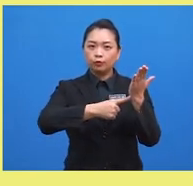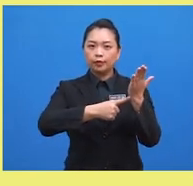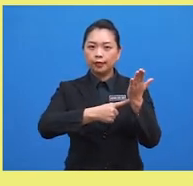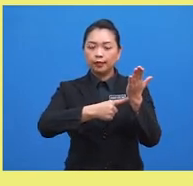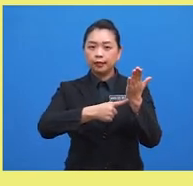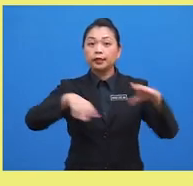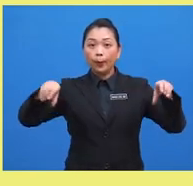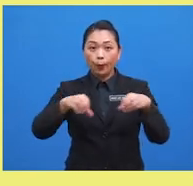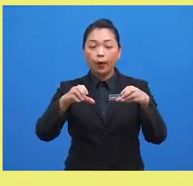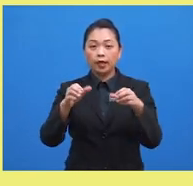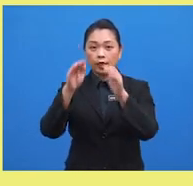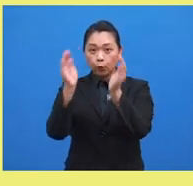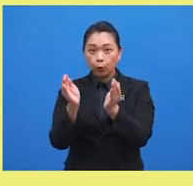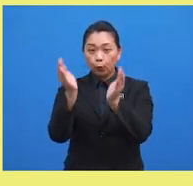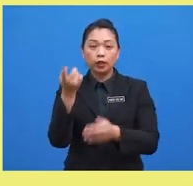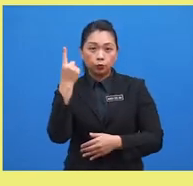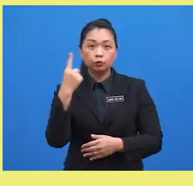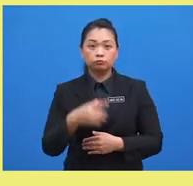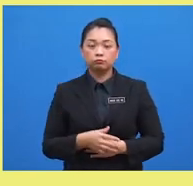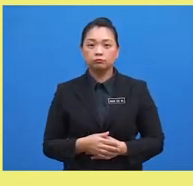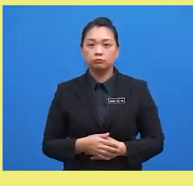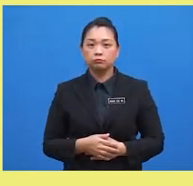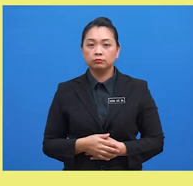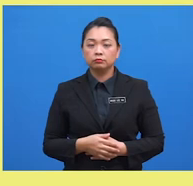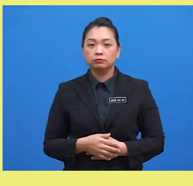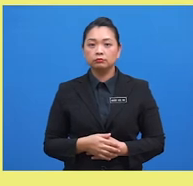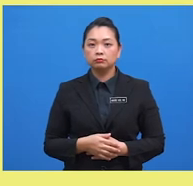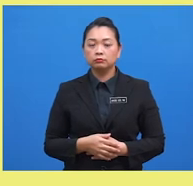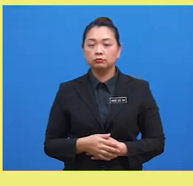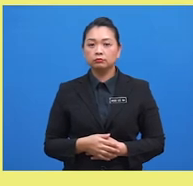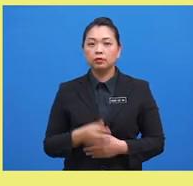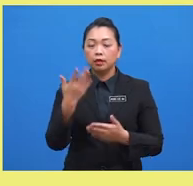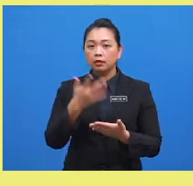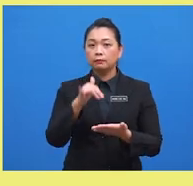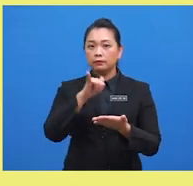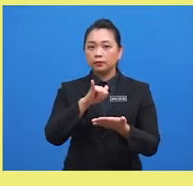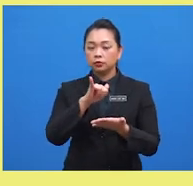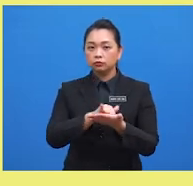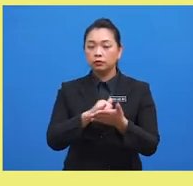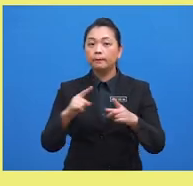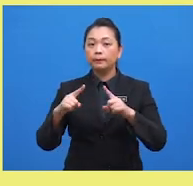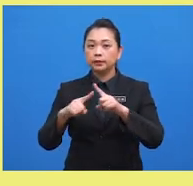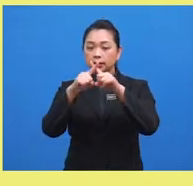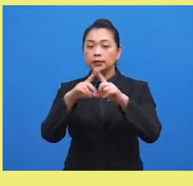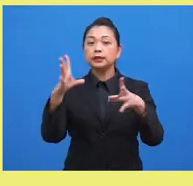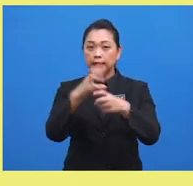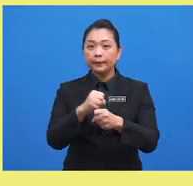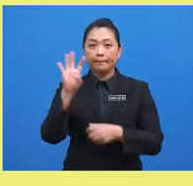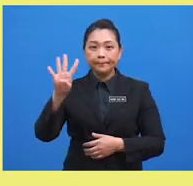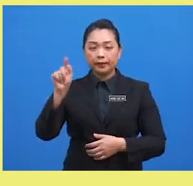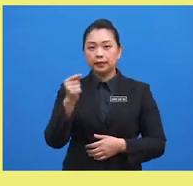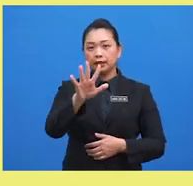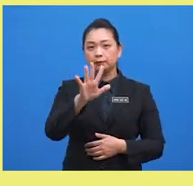Mula-mula, kita selesaikan operasi dalam kurungan. Maka B persilangan C ialah